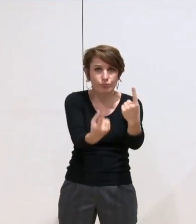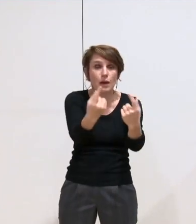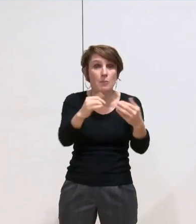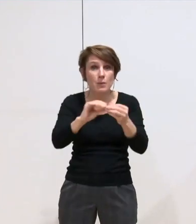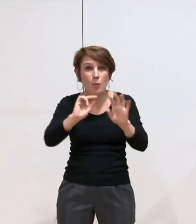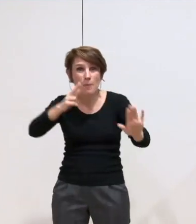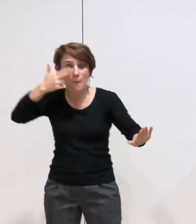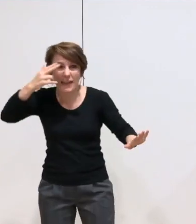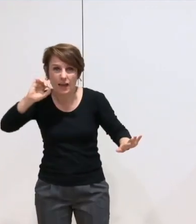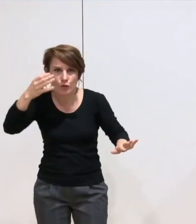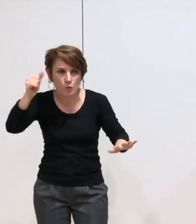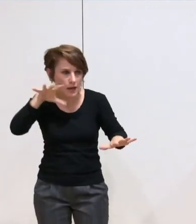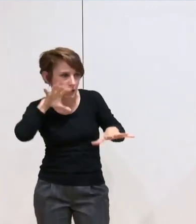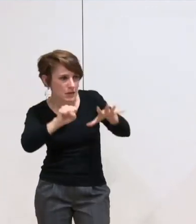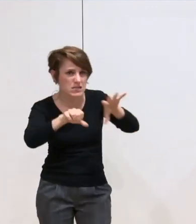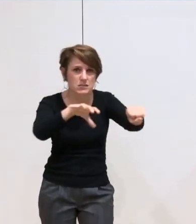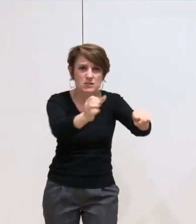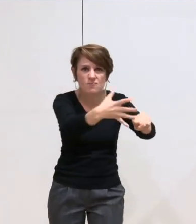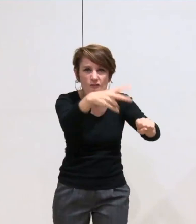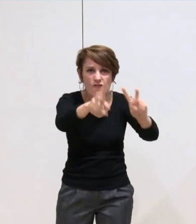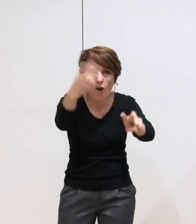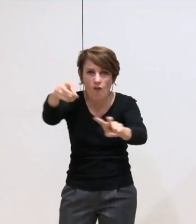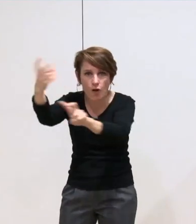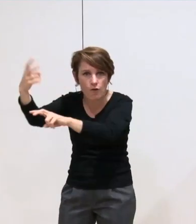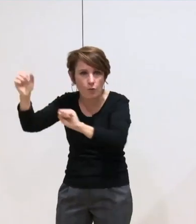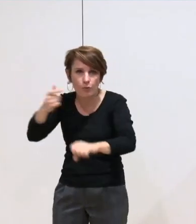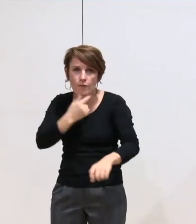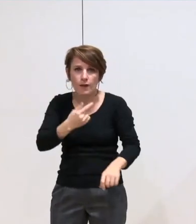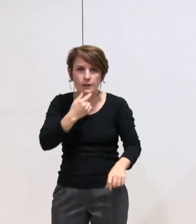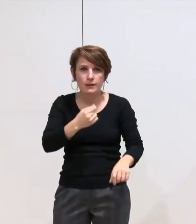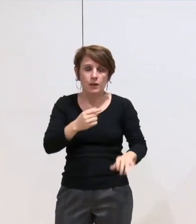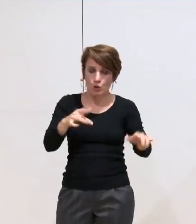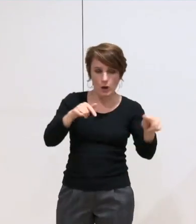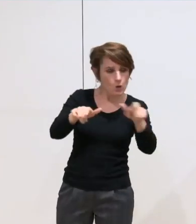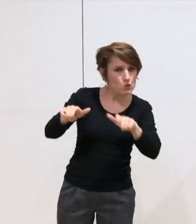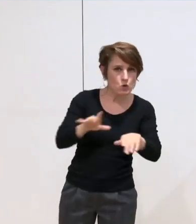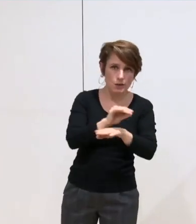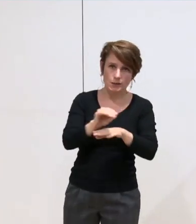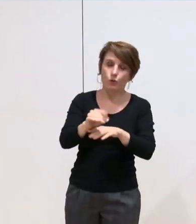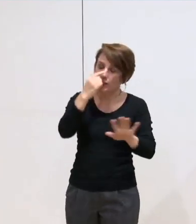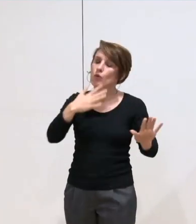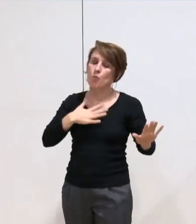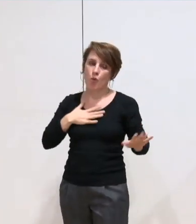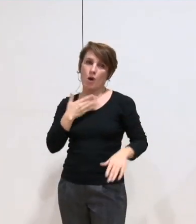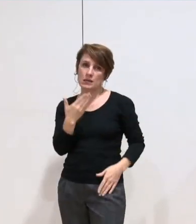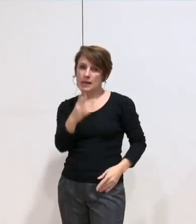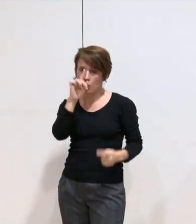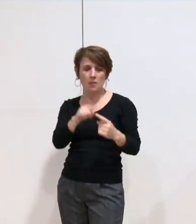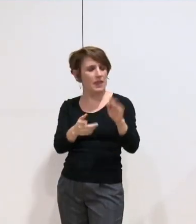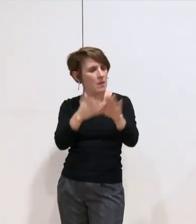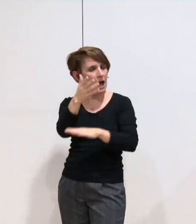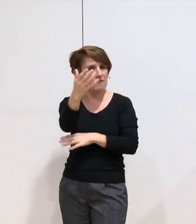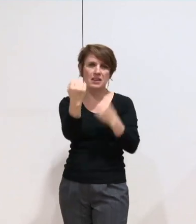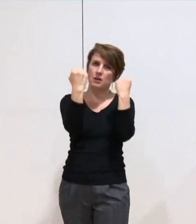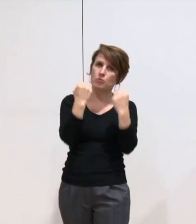piratage et d'autres manips de ce genre. Donc je crois que c'est une voie d'avenir et pas du tout une